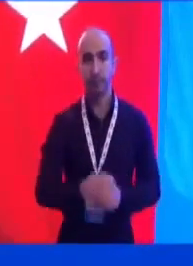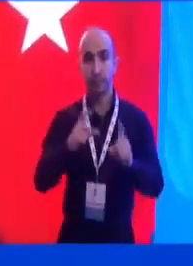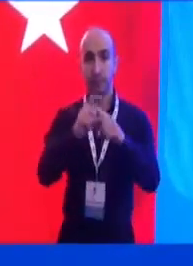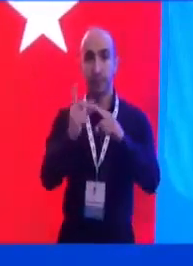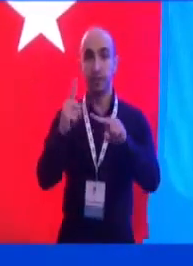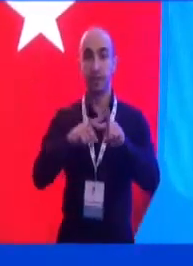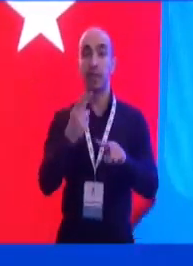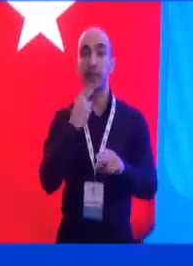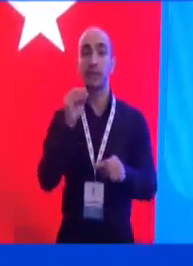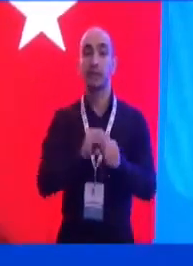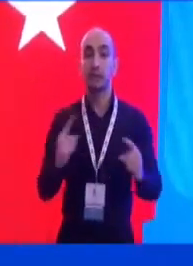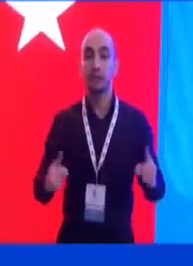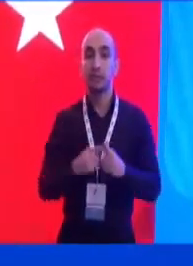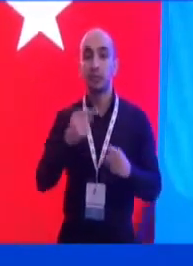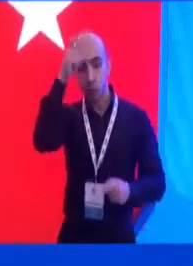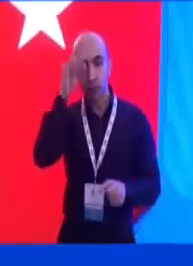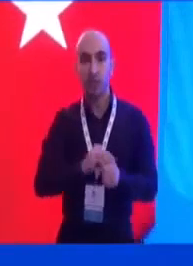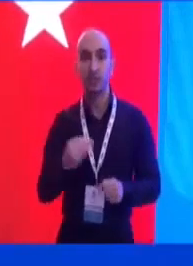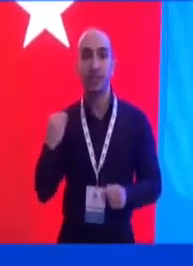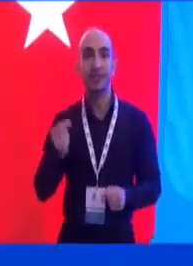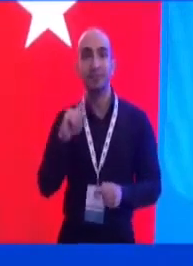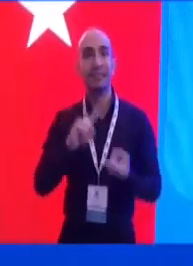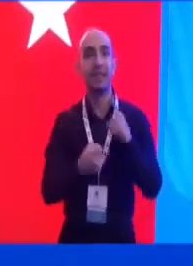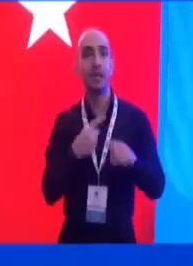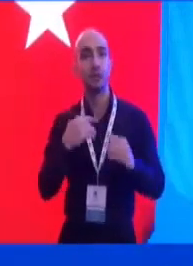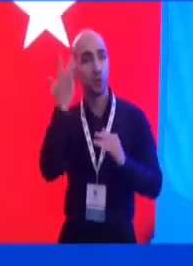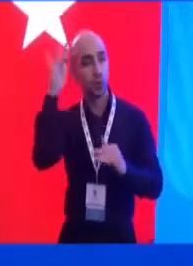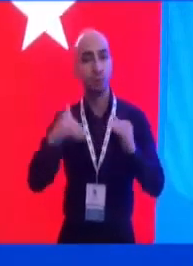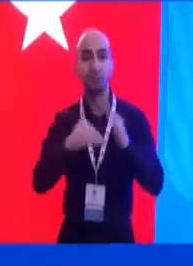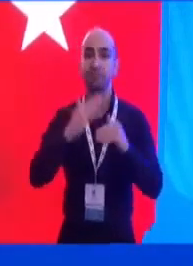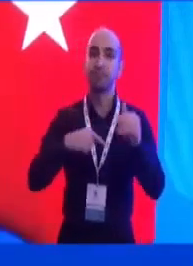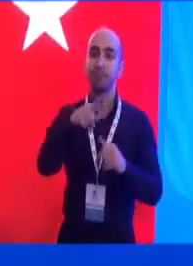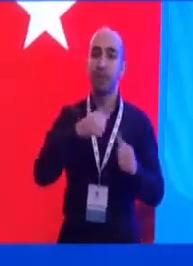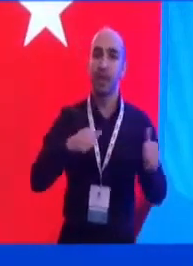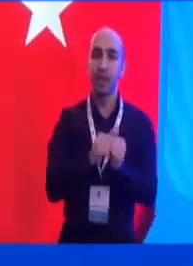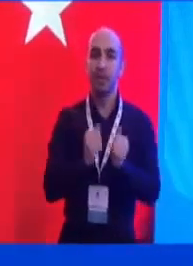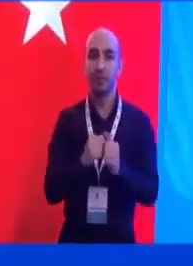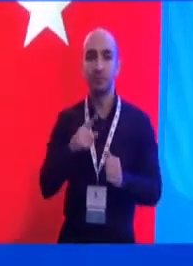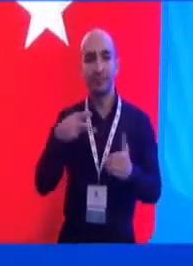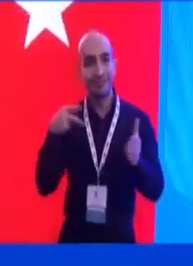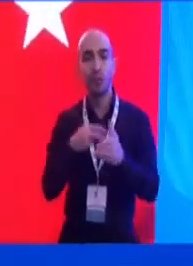Kadında Zirvesi'nin ülkemizde yeni bir siyasi kültürün inşasında bir filiz